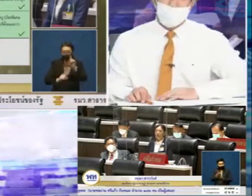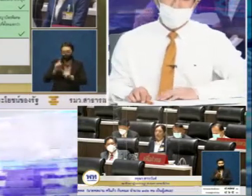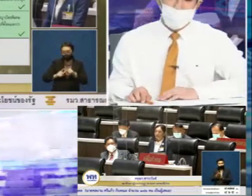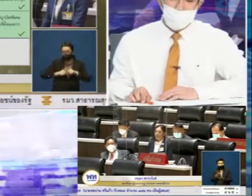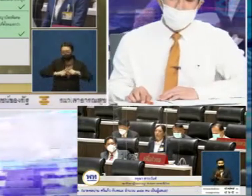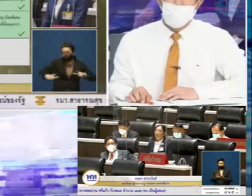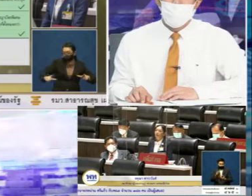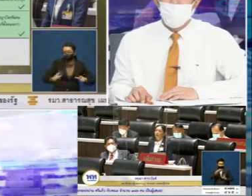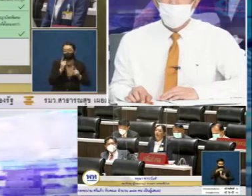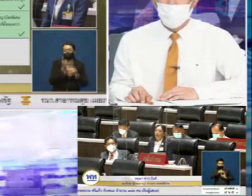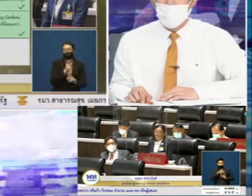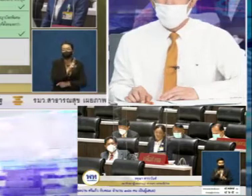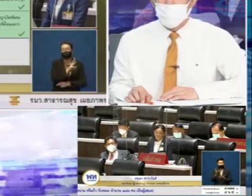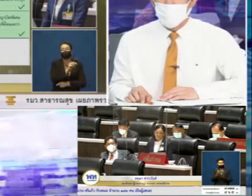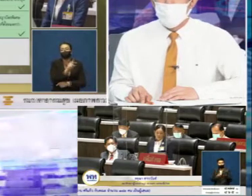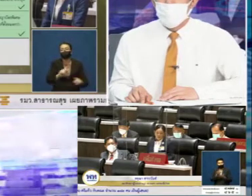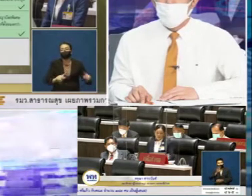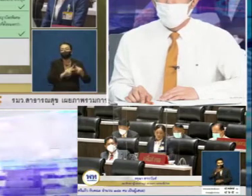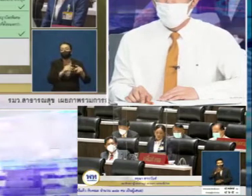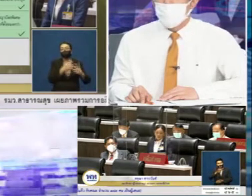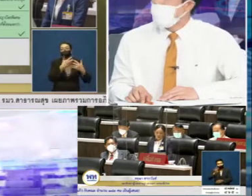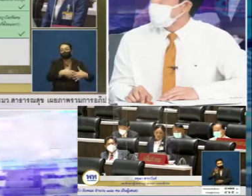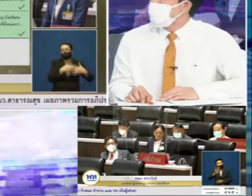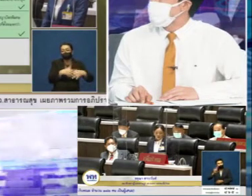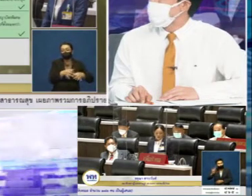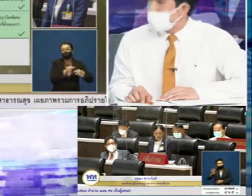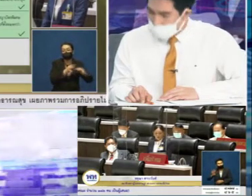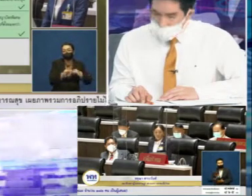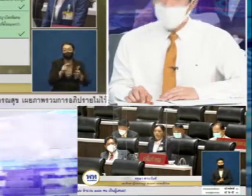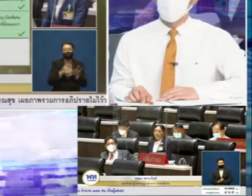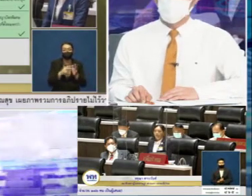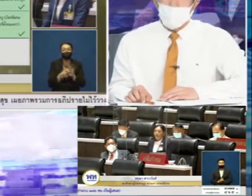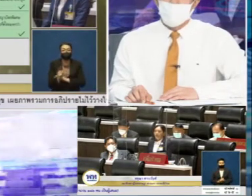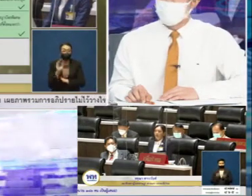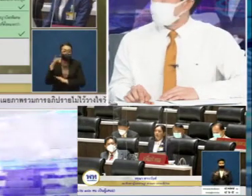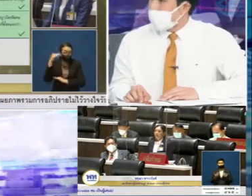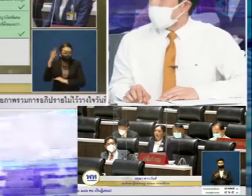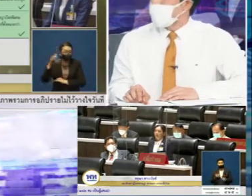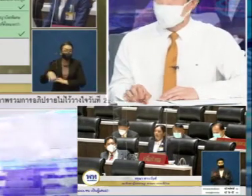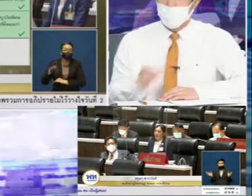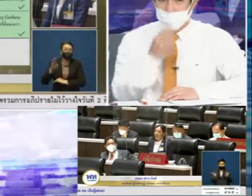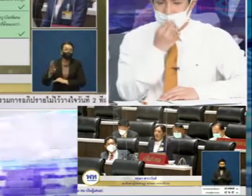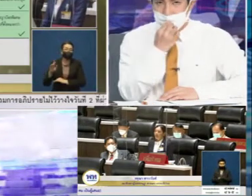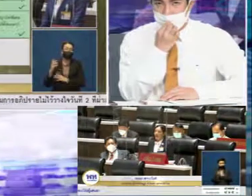าที่กล่าวหากันมาชี้แจงกันมาเนี่ยตกลงว่าใครถูกใครผิดกันแน่ใช่ไหมมันจะได้ยุติกันตรงนั้น